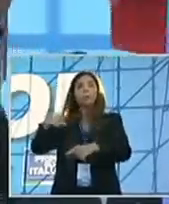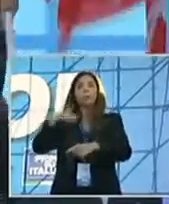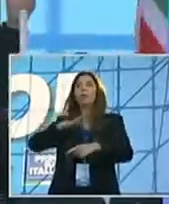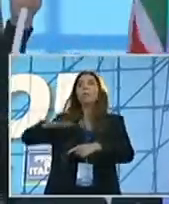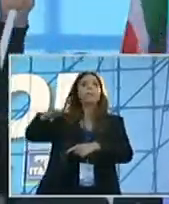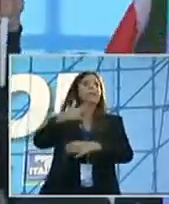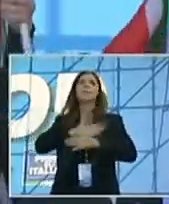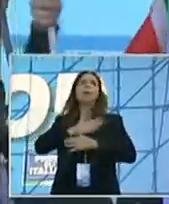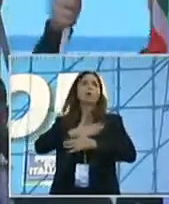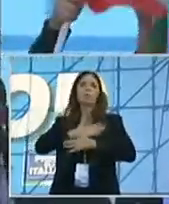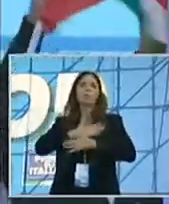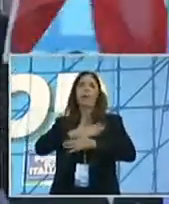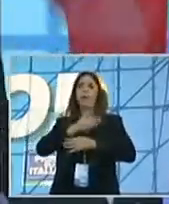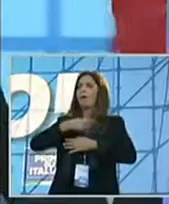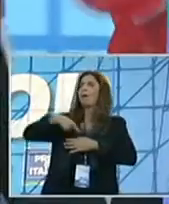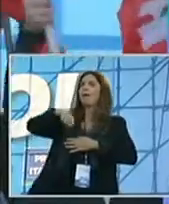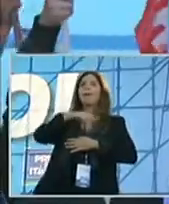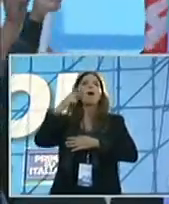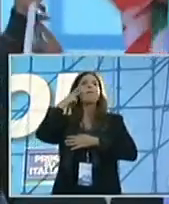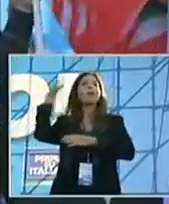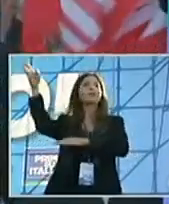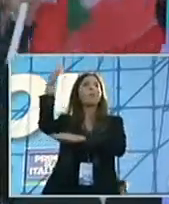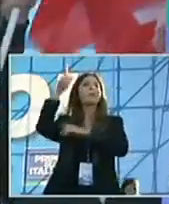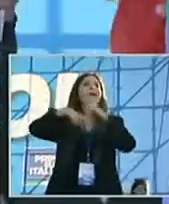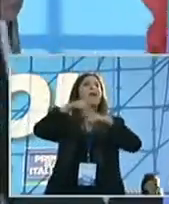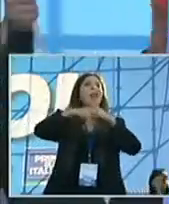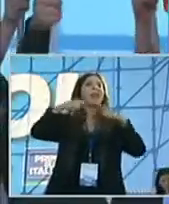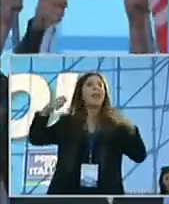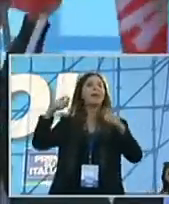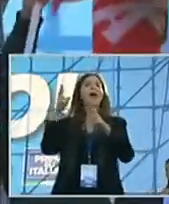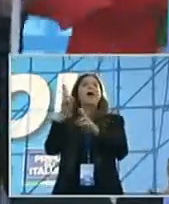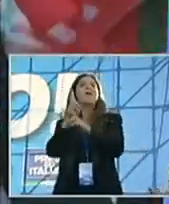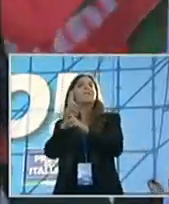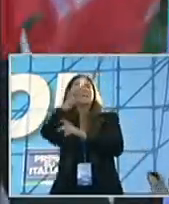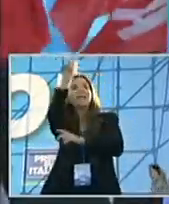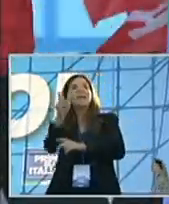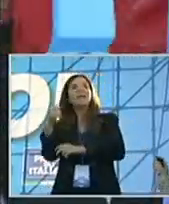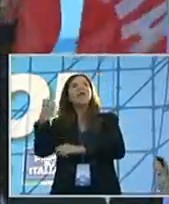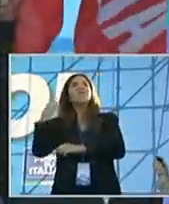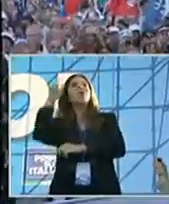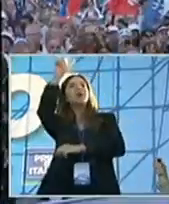piazza. Vedo le bandiere della Lega, di Fratelli d'Italia, di Forza Italia,